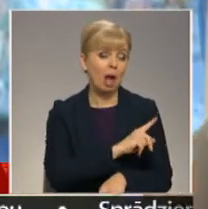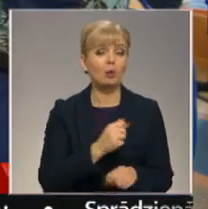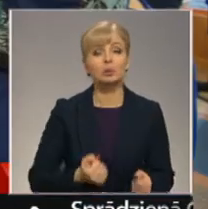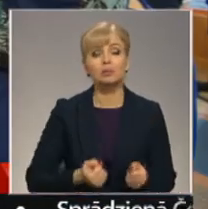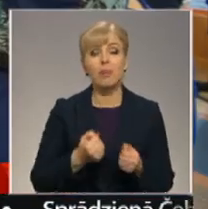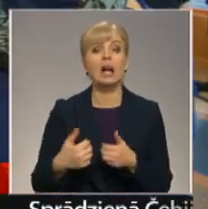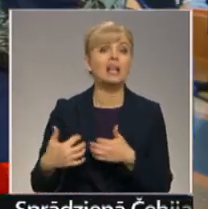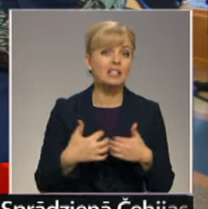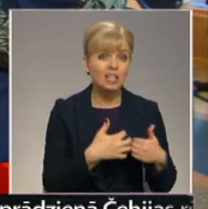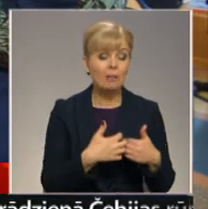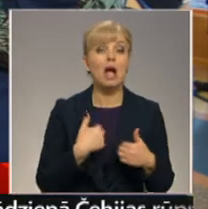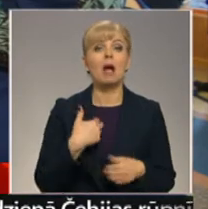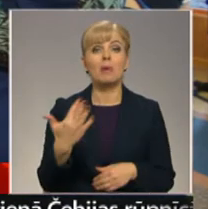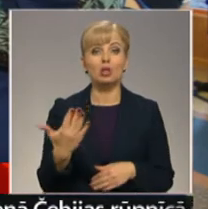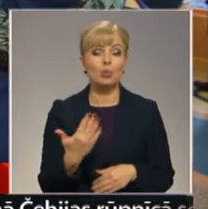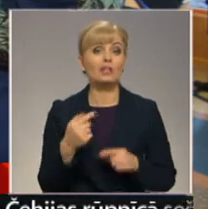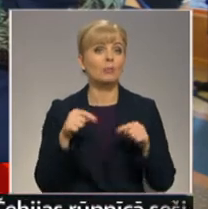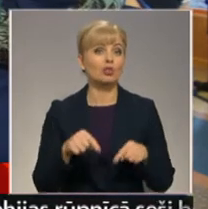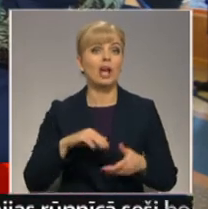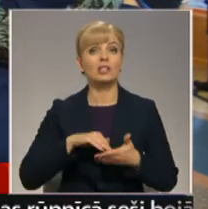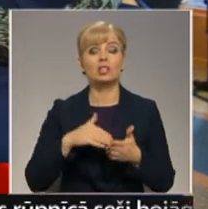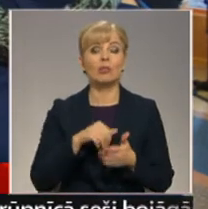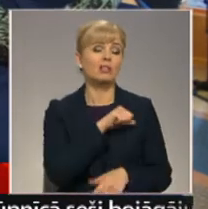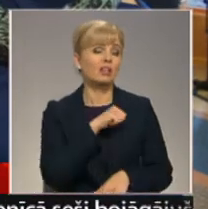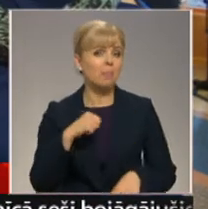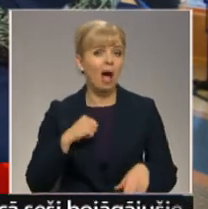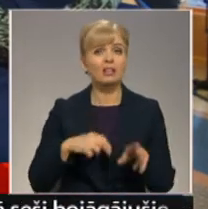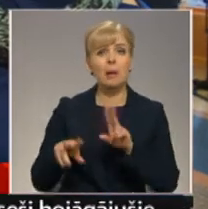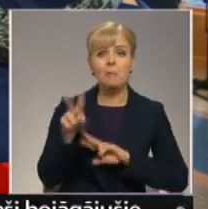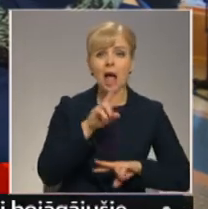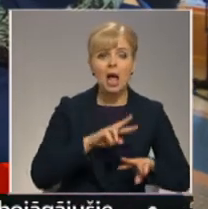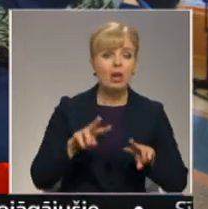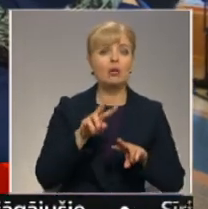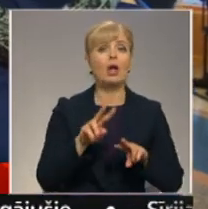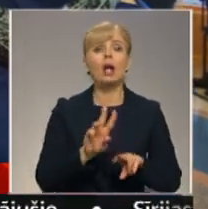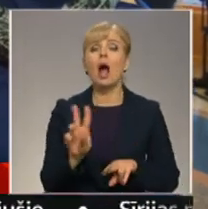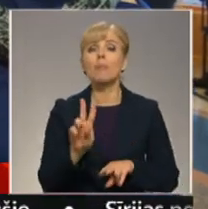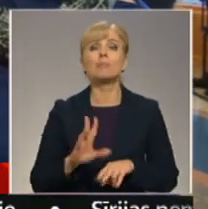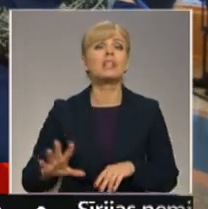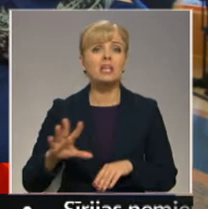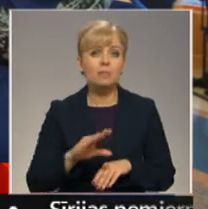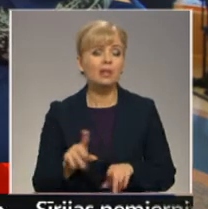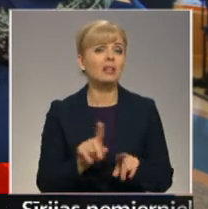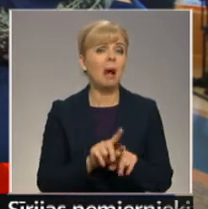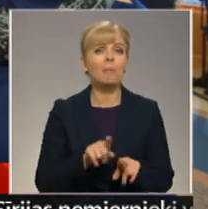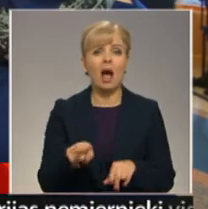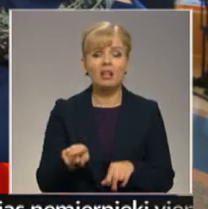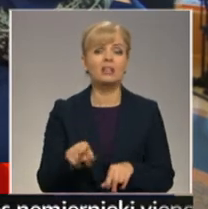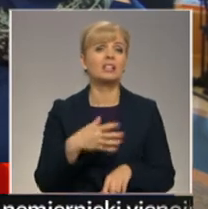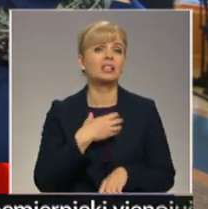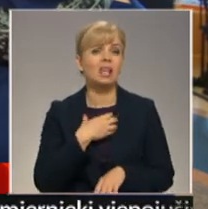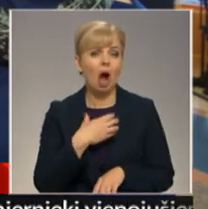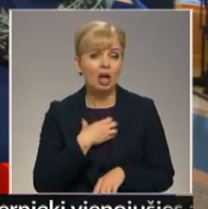cīņā. Kad mēs nonācām tajā situācijā, pati meklēju intensīvu ģimeni, kam ir tieši tāda pati diagnoze,